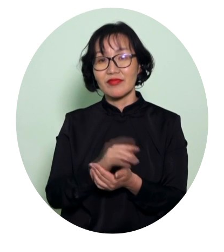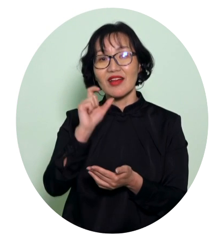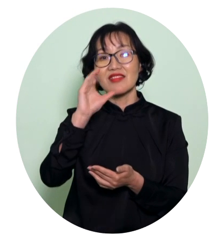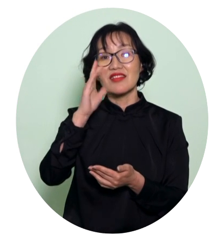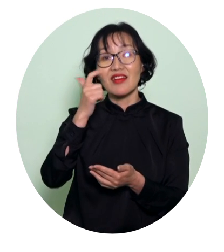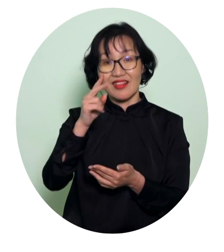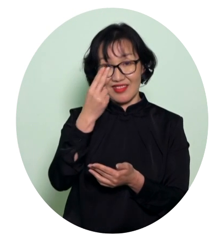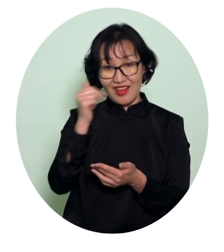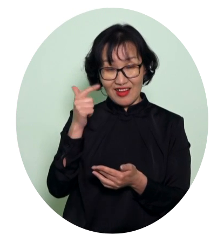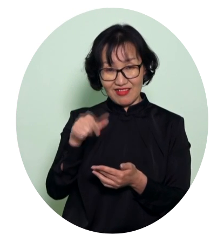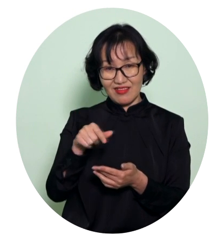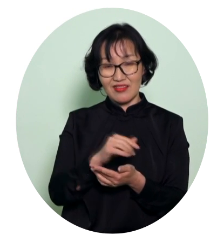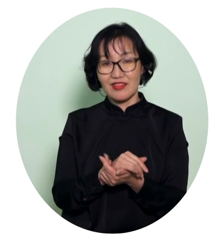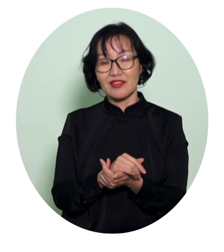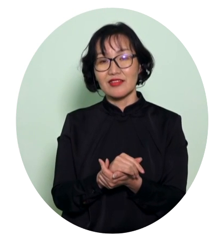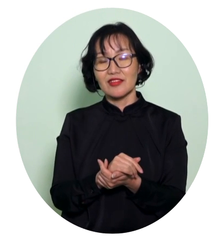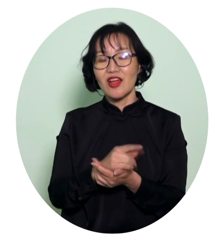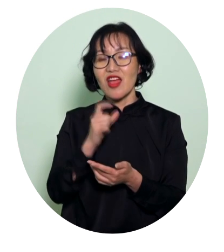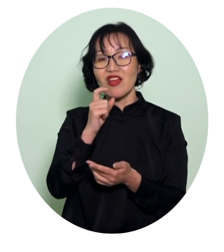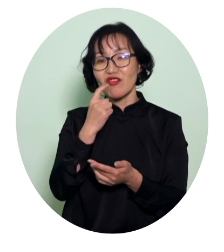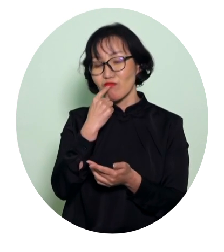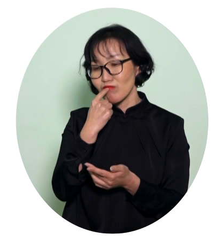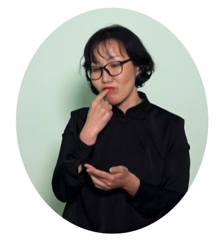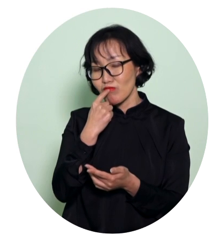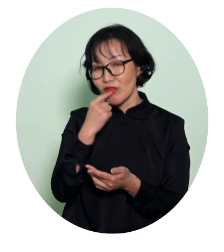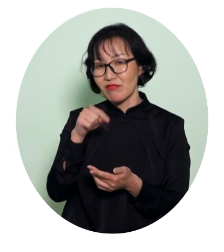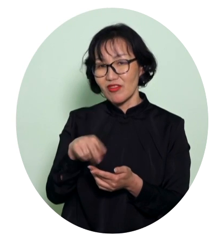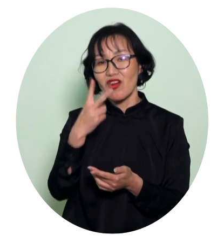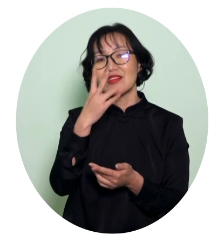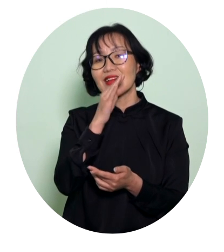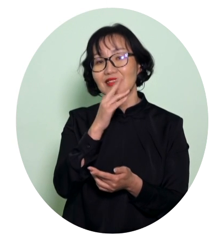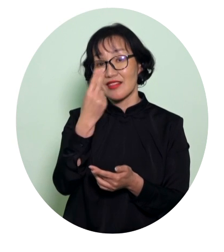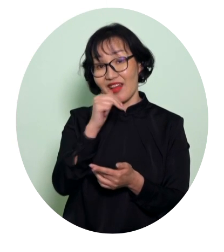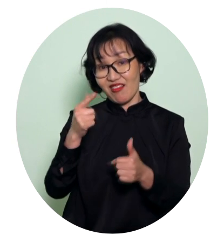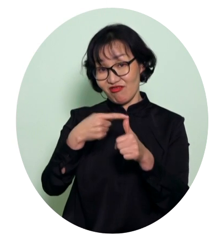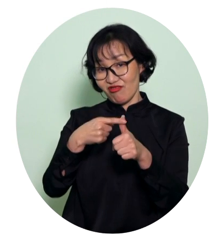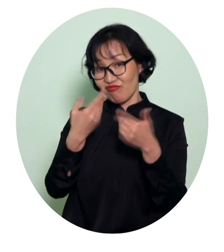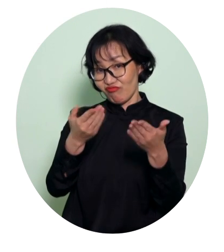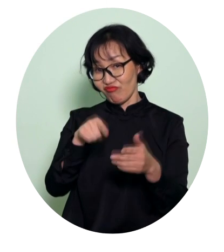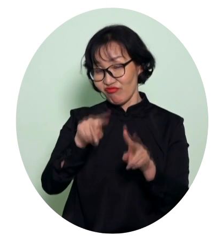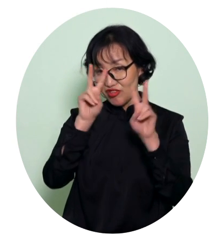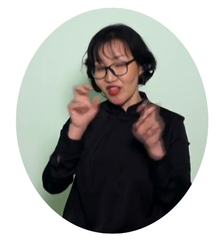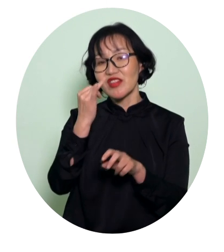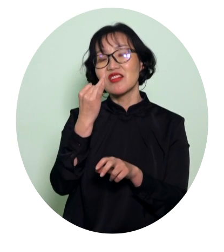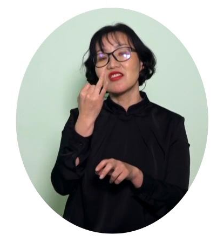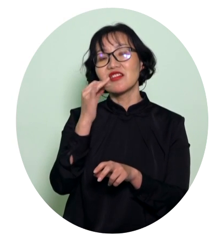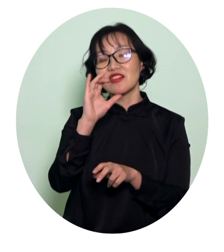Хоёр настай адуу. Эхийгээ хөхөж байгаа хоёр настай адууг эсгэл дааг гэж нэрлэдэг байна.